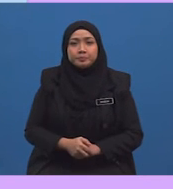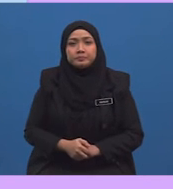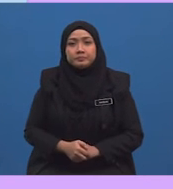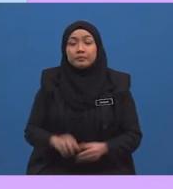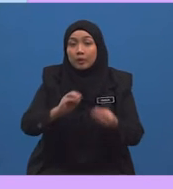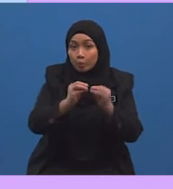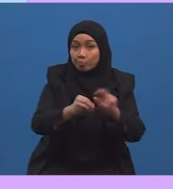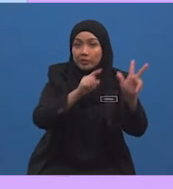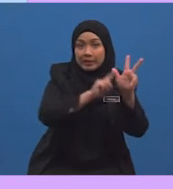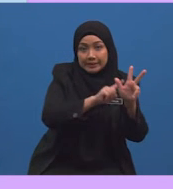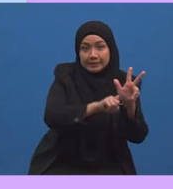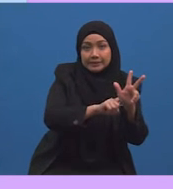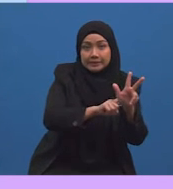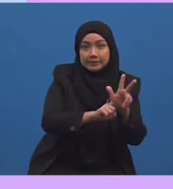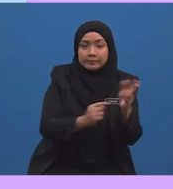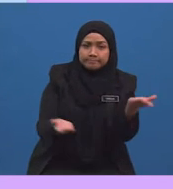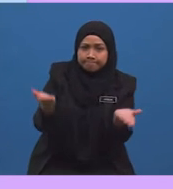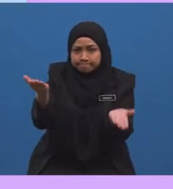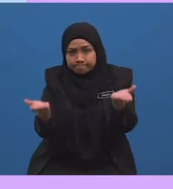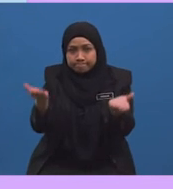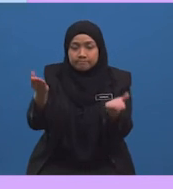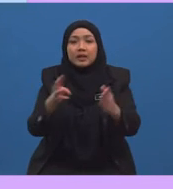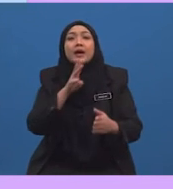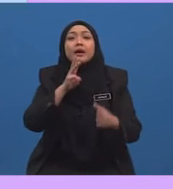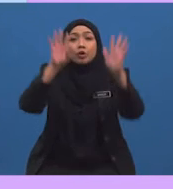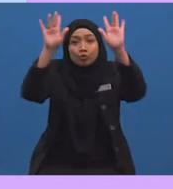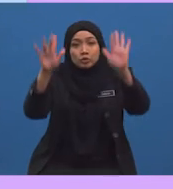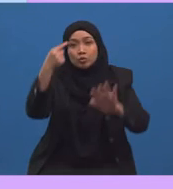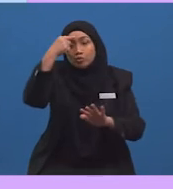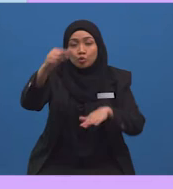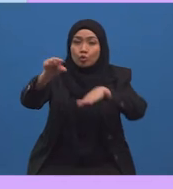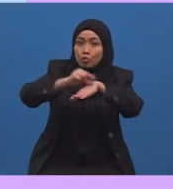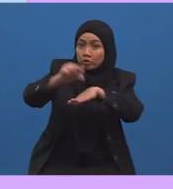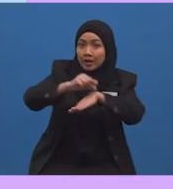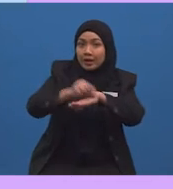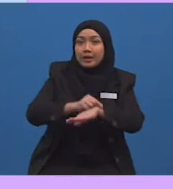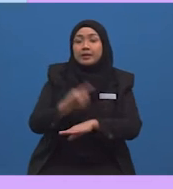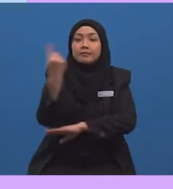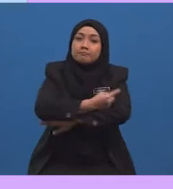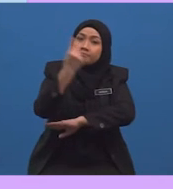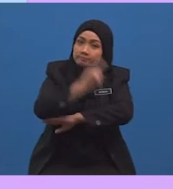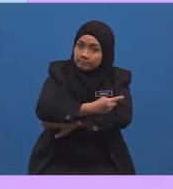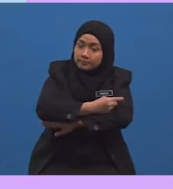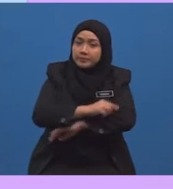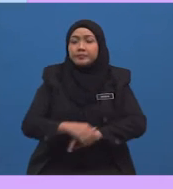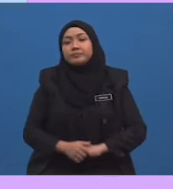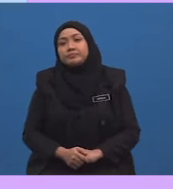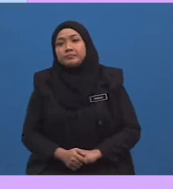Langkah yang seterusnya, menyimpang air hujan untuk kegunaan harian. Sebagai contoh, kita